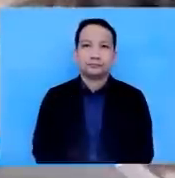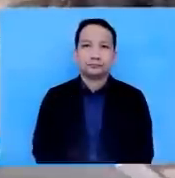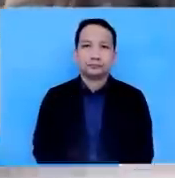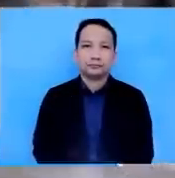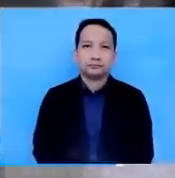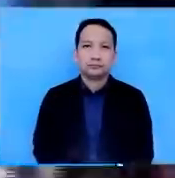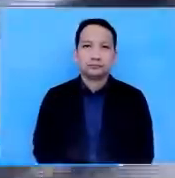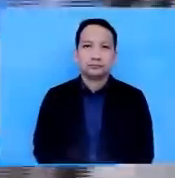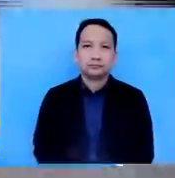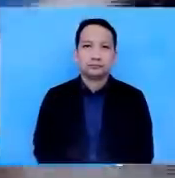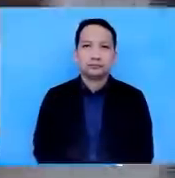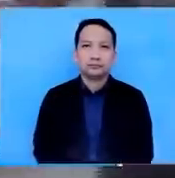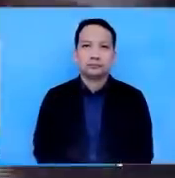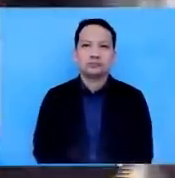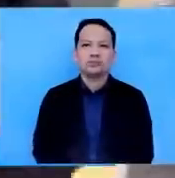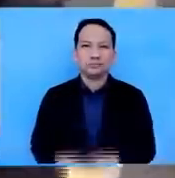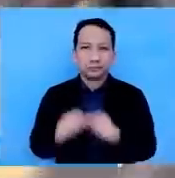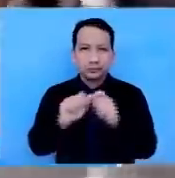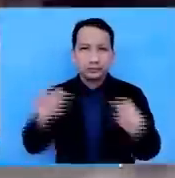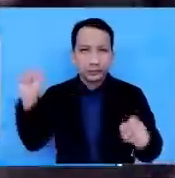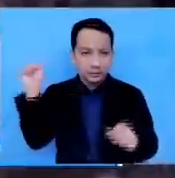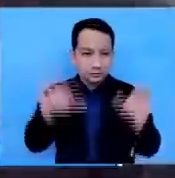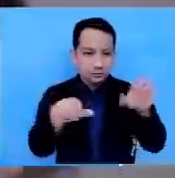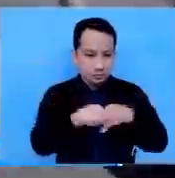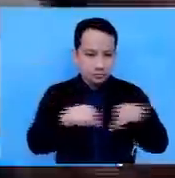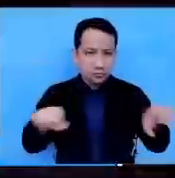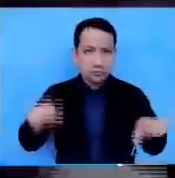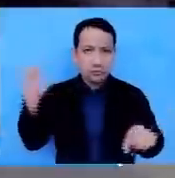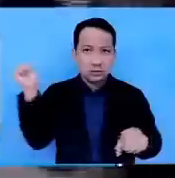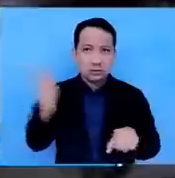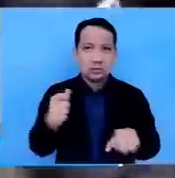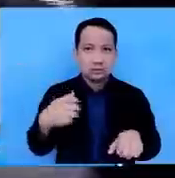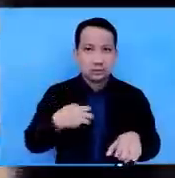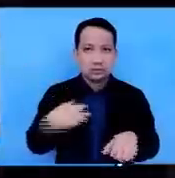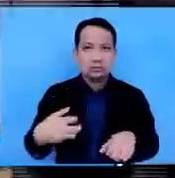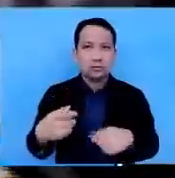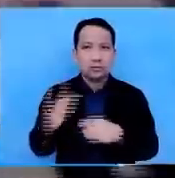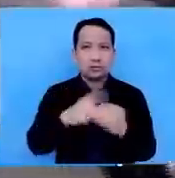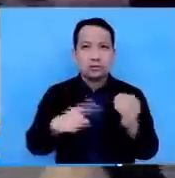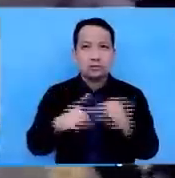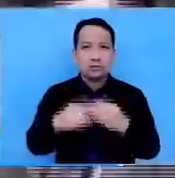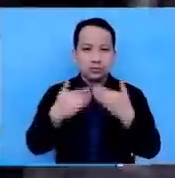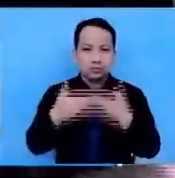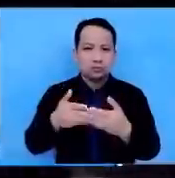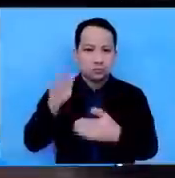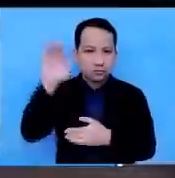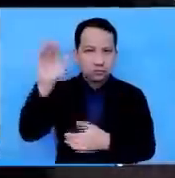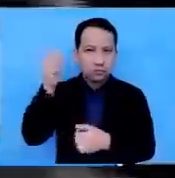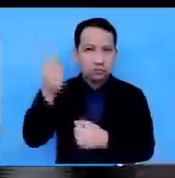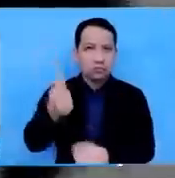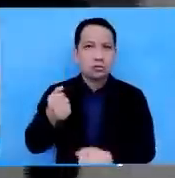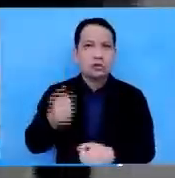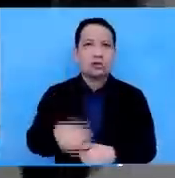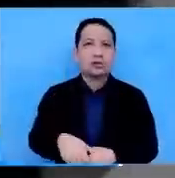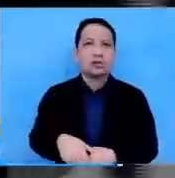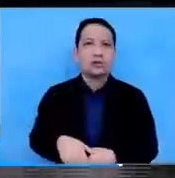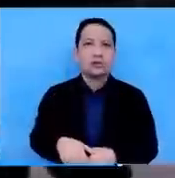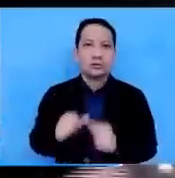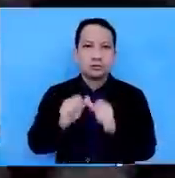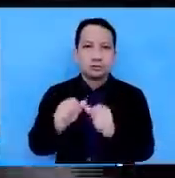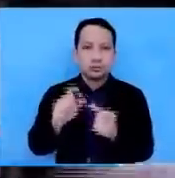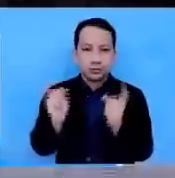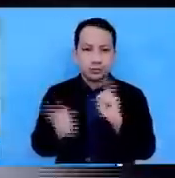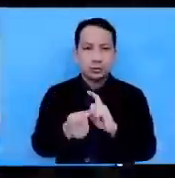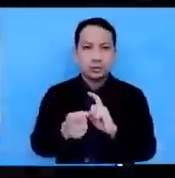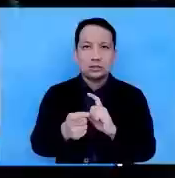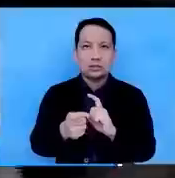Mga tear gas at hataw ng batuta ang sagot ng mga pulis laban sa patuloy na nagpaprotesta na kontra sa isinusulong na reforma sa pensyon